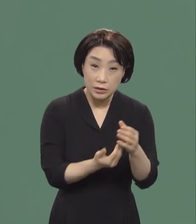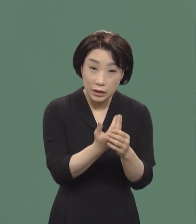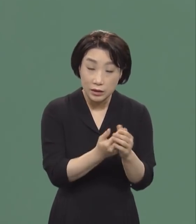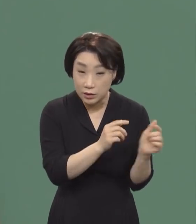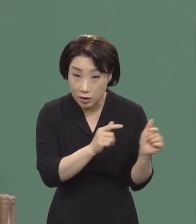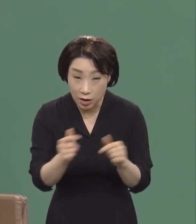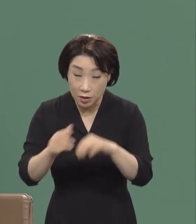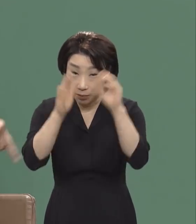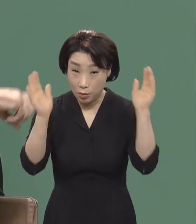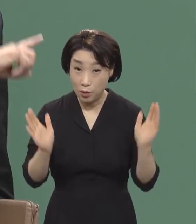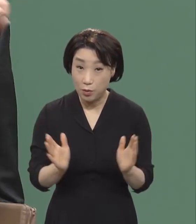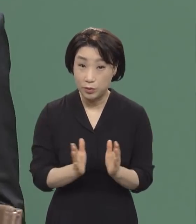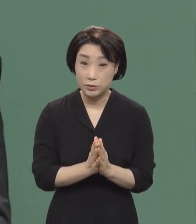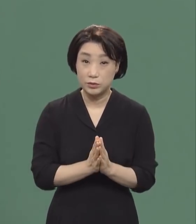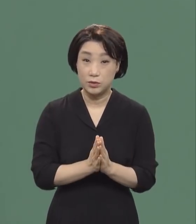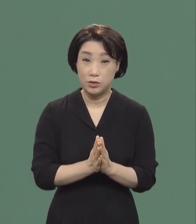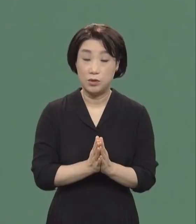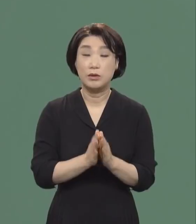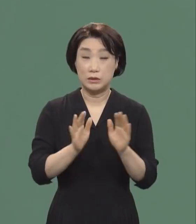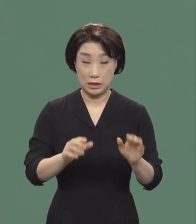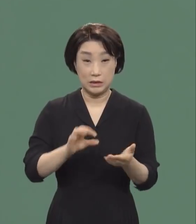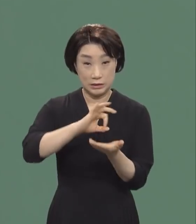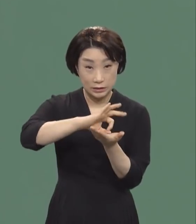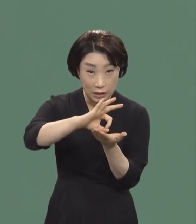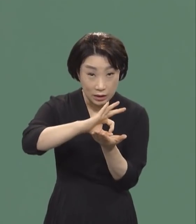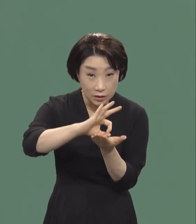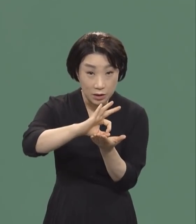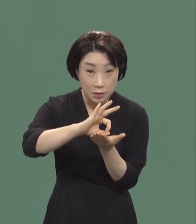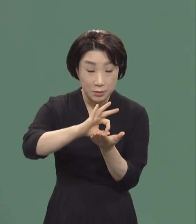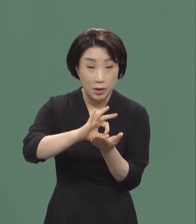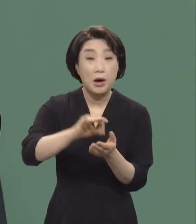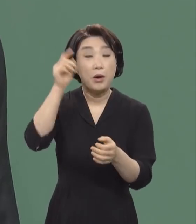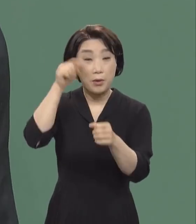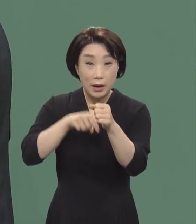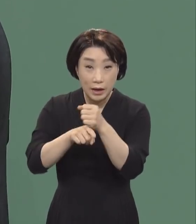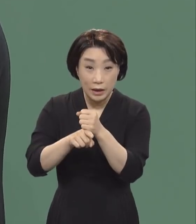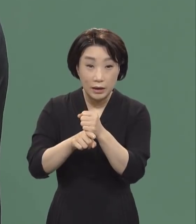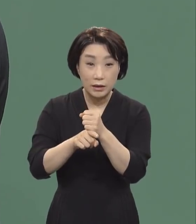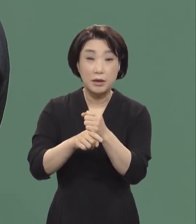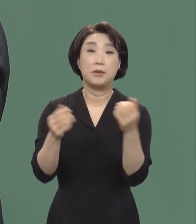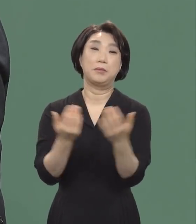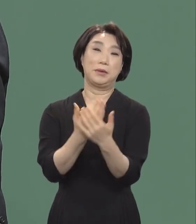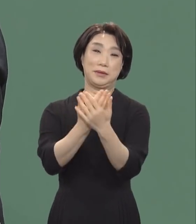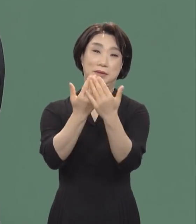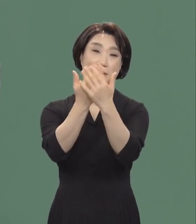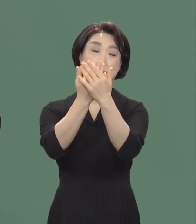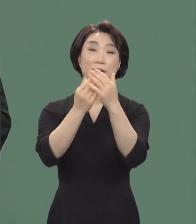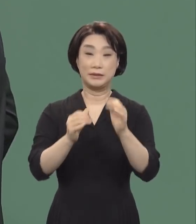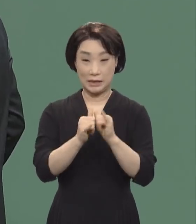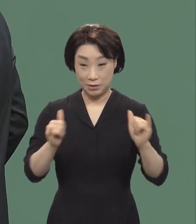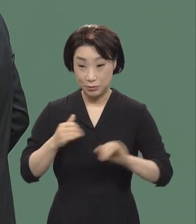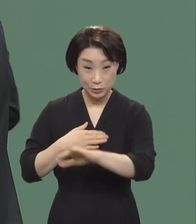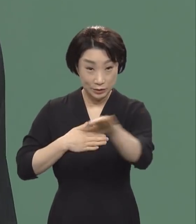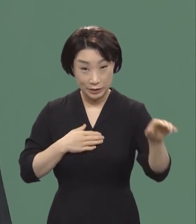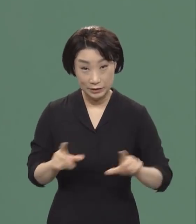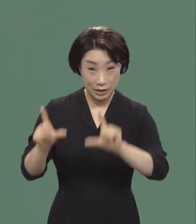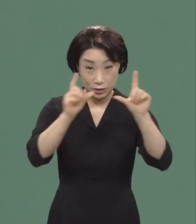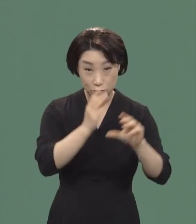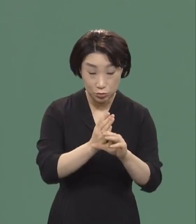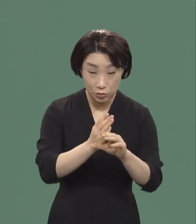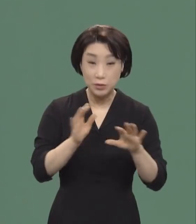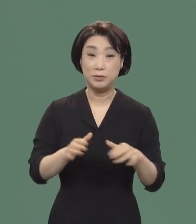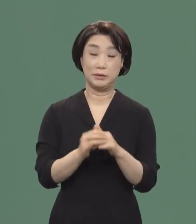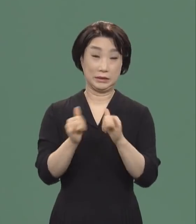모든 것들을 사용하며 과학의 발전을 통해서 사람이 살아갑니다. 그럼